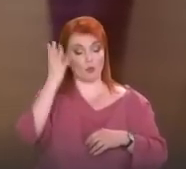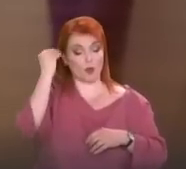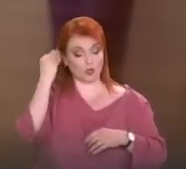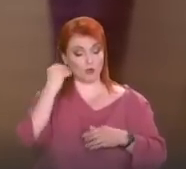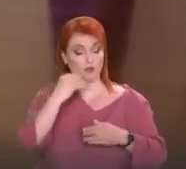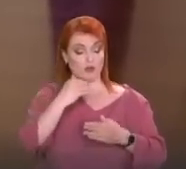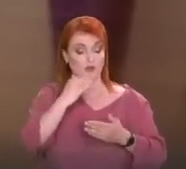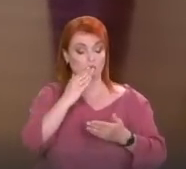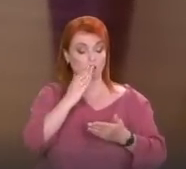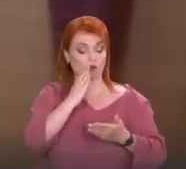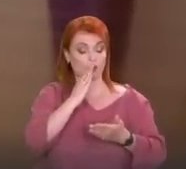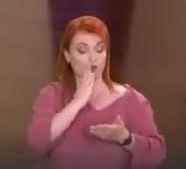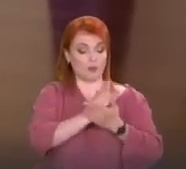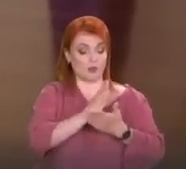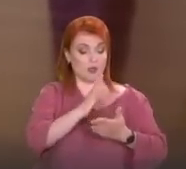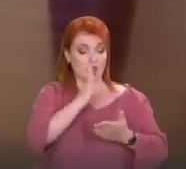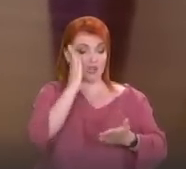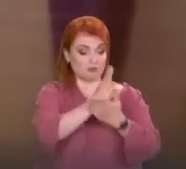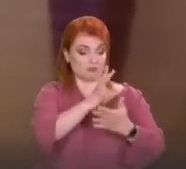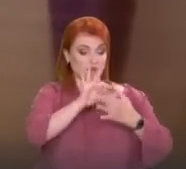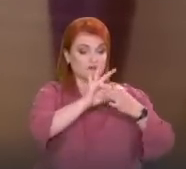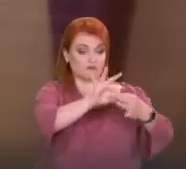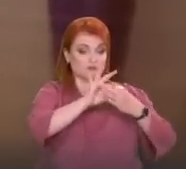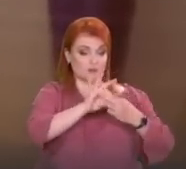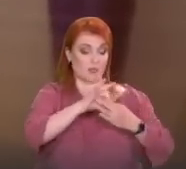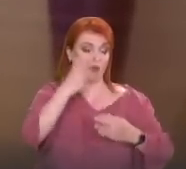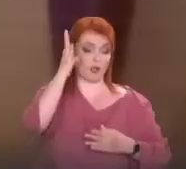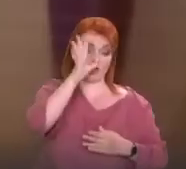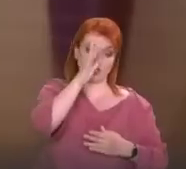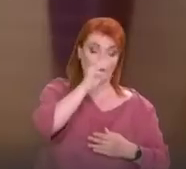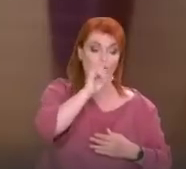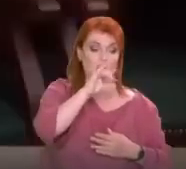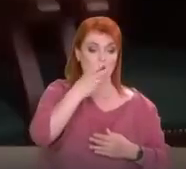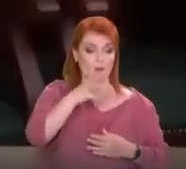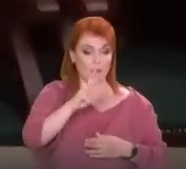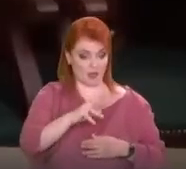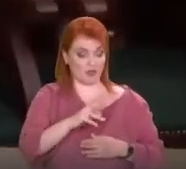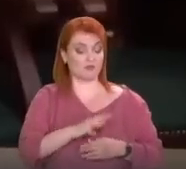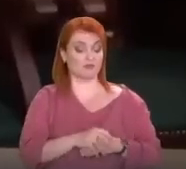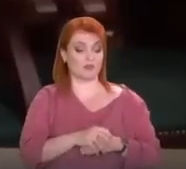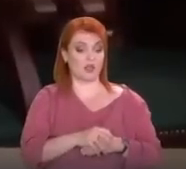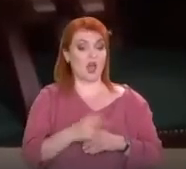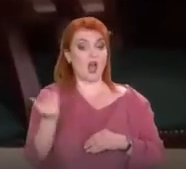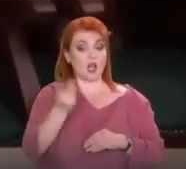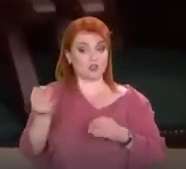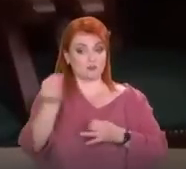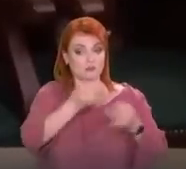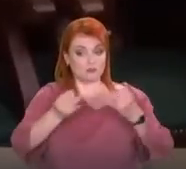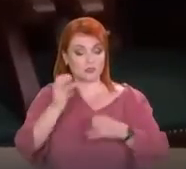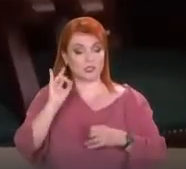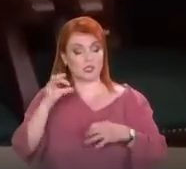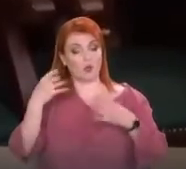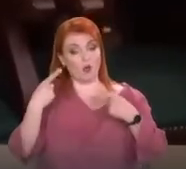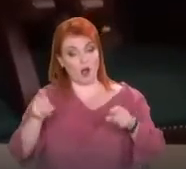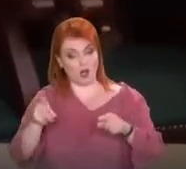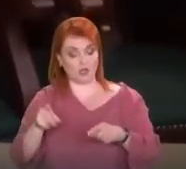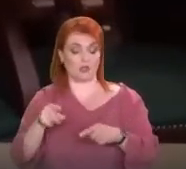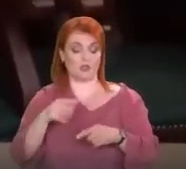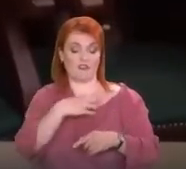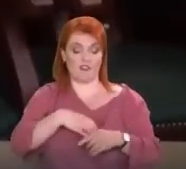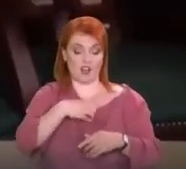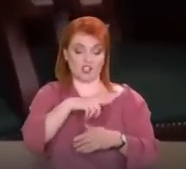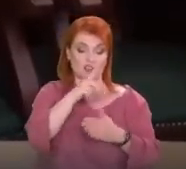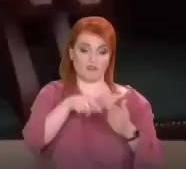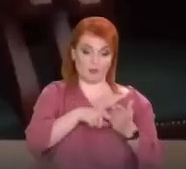căror cetățeni beneficiază de vize la sosirea în Emirate. Cei doi interlocutori au abordat și subiecte ce țin de agenda bilaterală